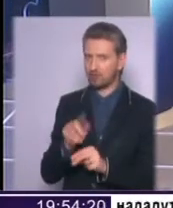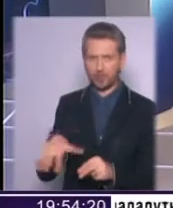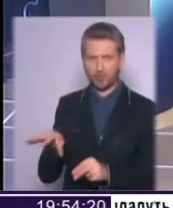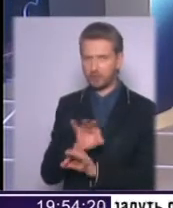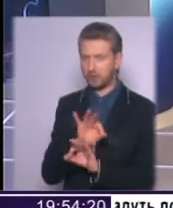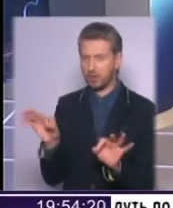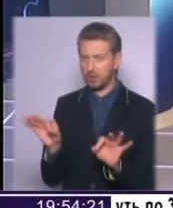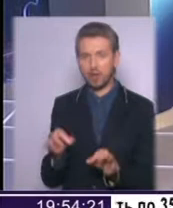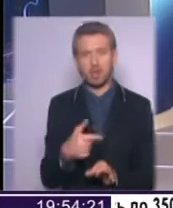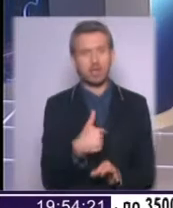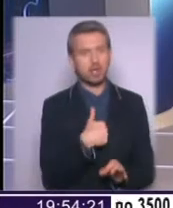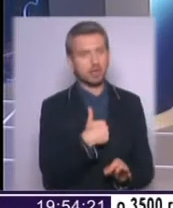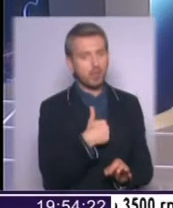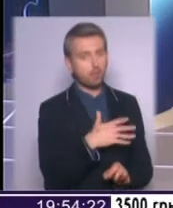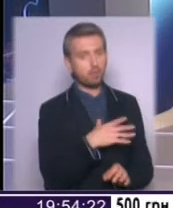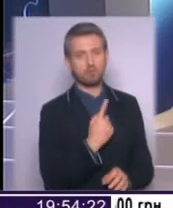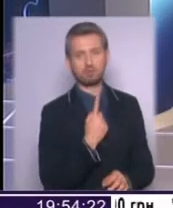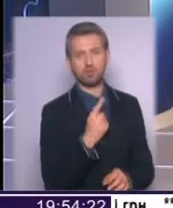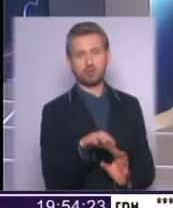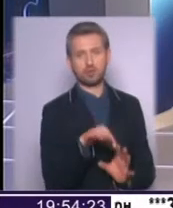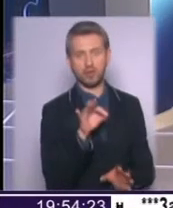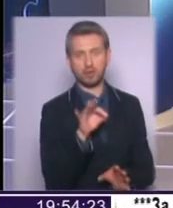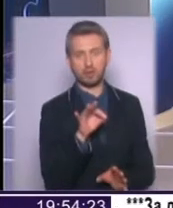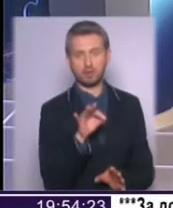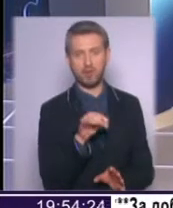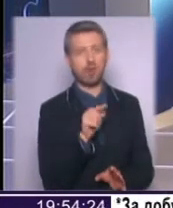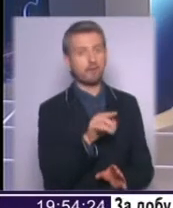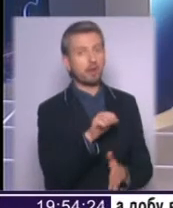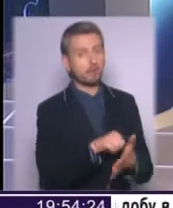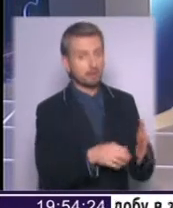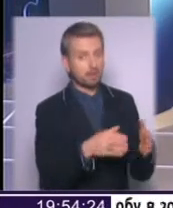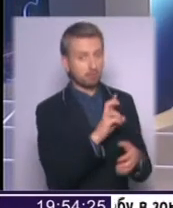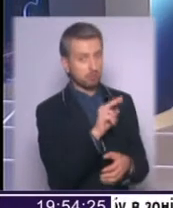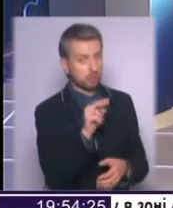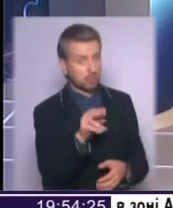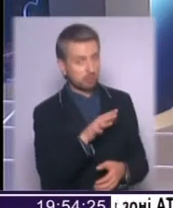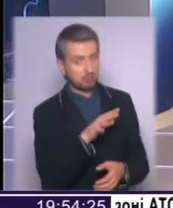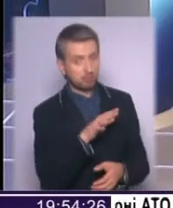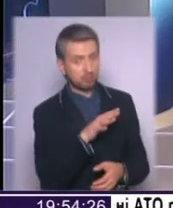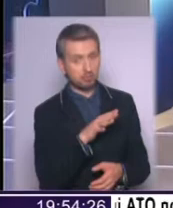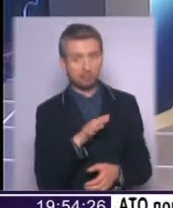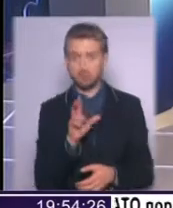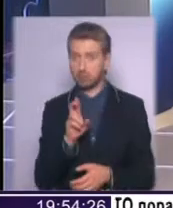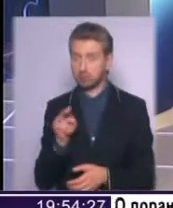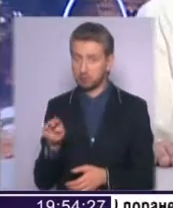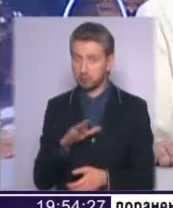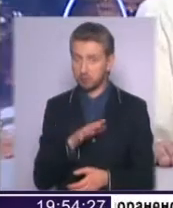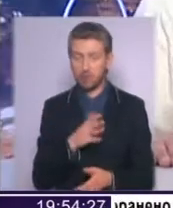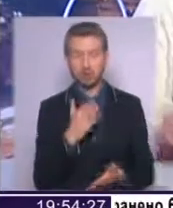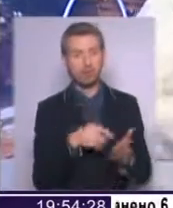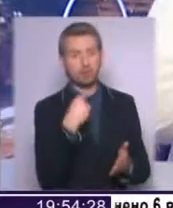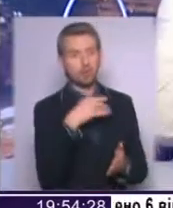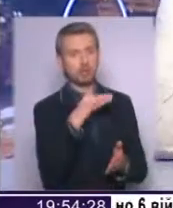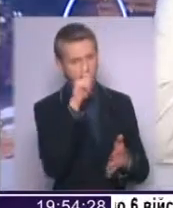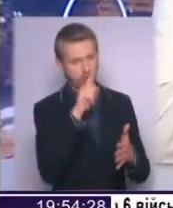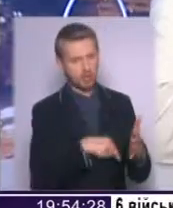весь... так. Я йшов по першим мажоритарнику, і але мене висували. Але вийшла від блоку Петра Порошенка. Якщо мова йде про лояльність відношення до своєї